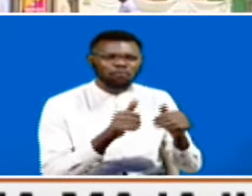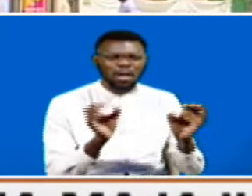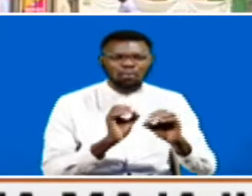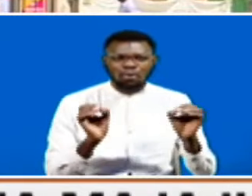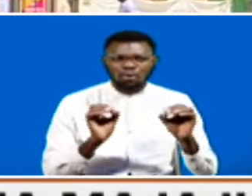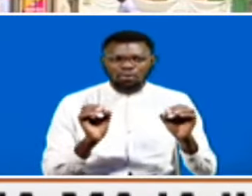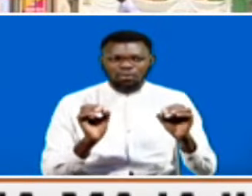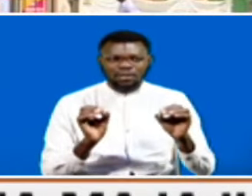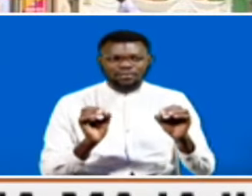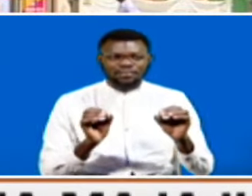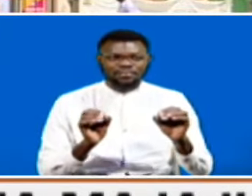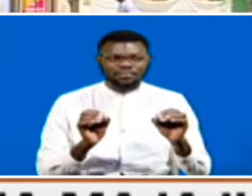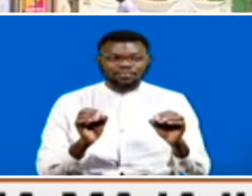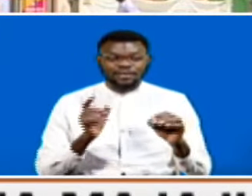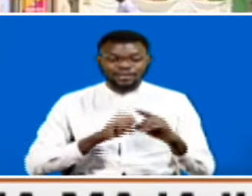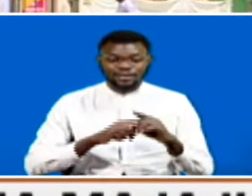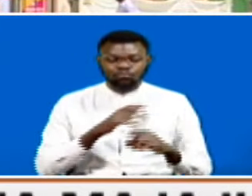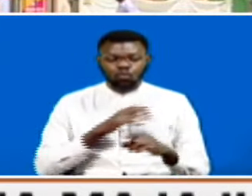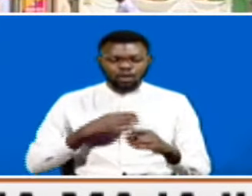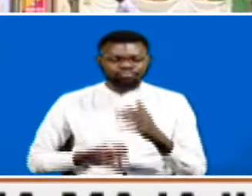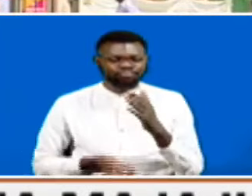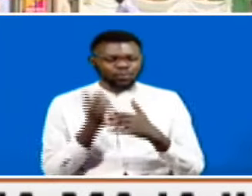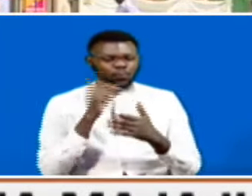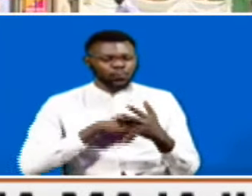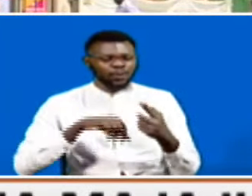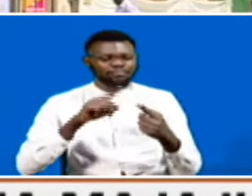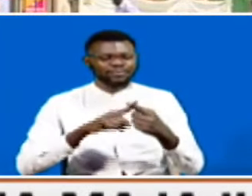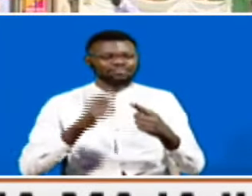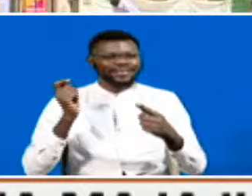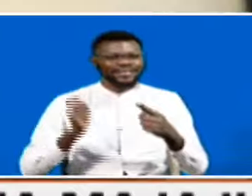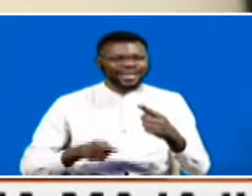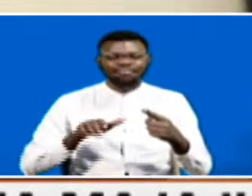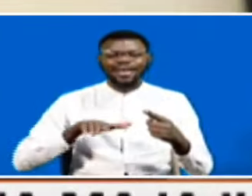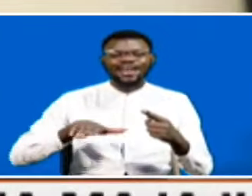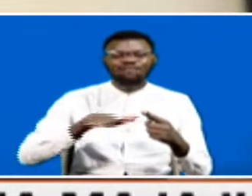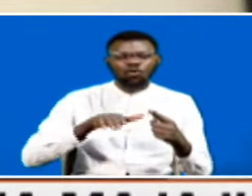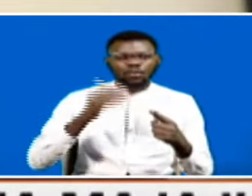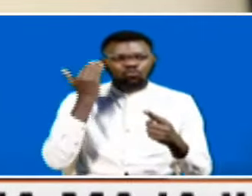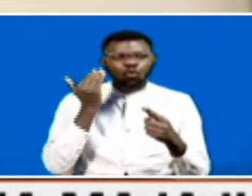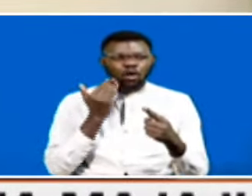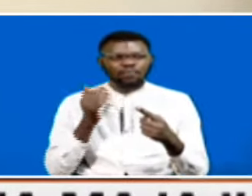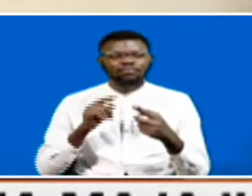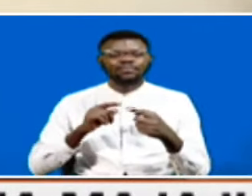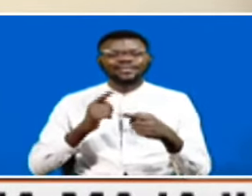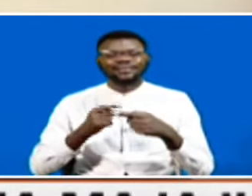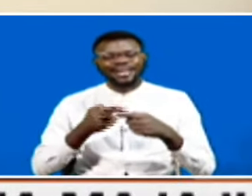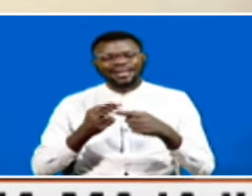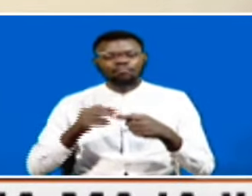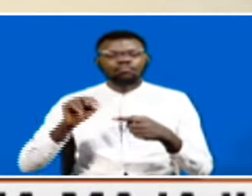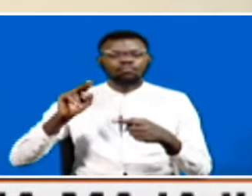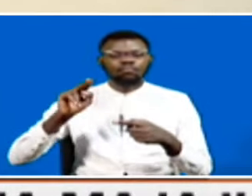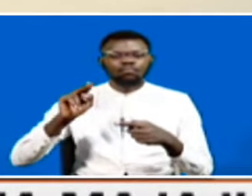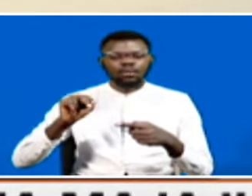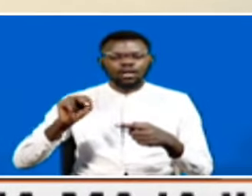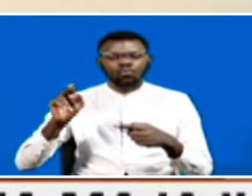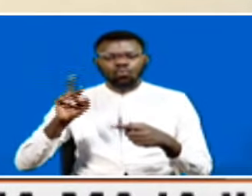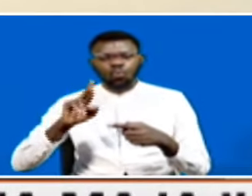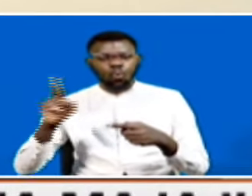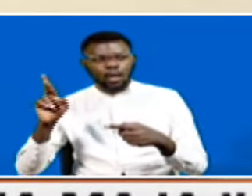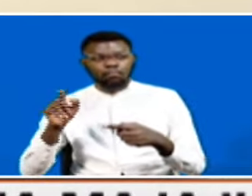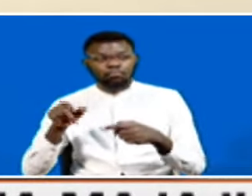Watakaofika kwenye jopo hili itakapobuniwa ni jaji wa mahakama ya mazingira na ardhi, jaji Mohamed Nur Kulou, ambaye kwa